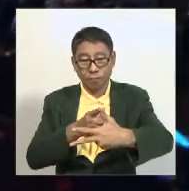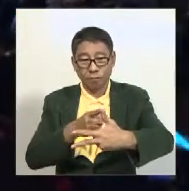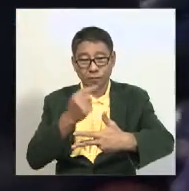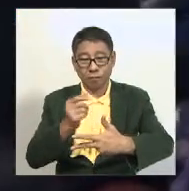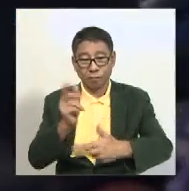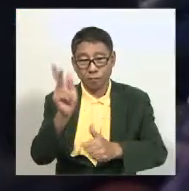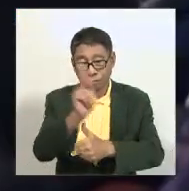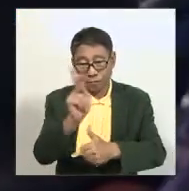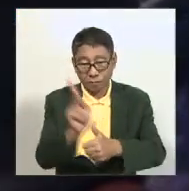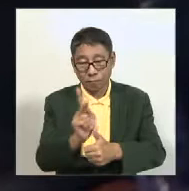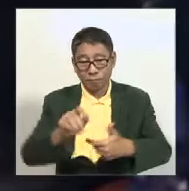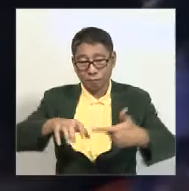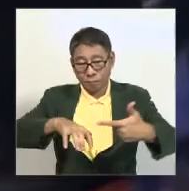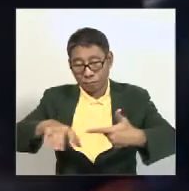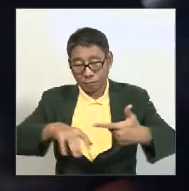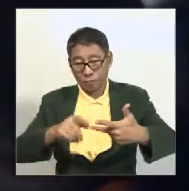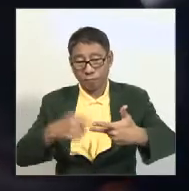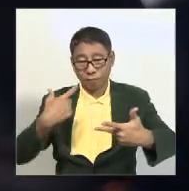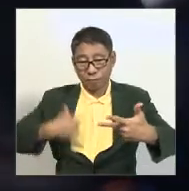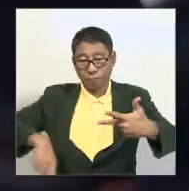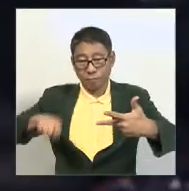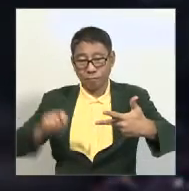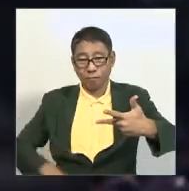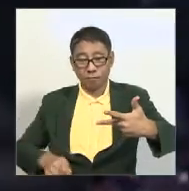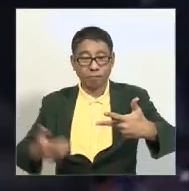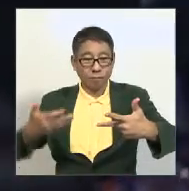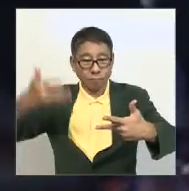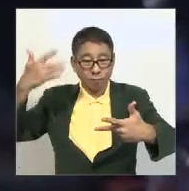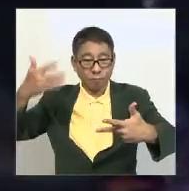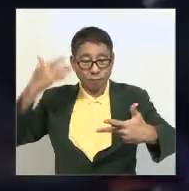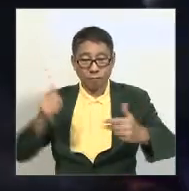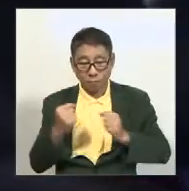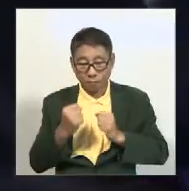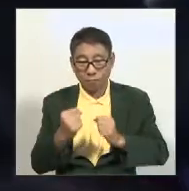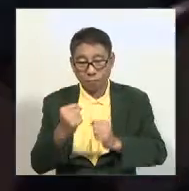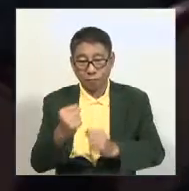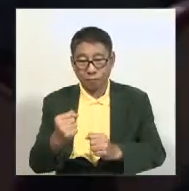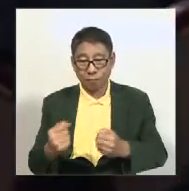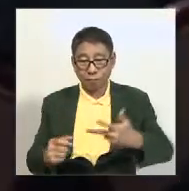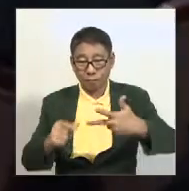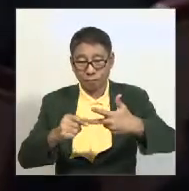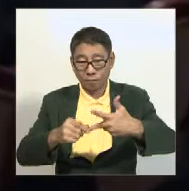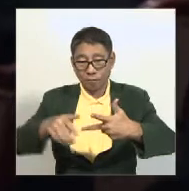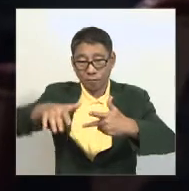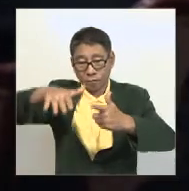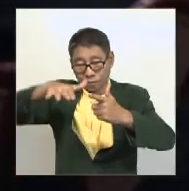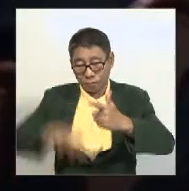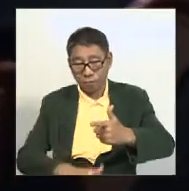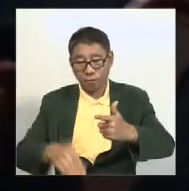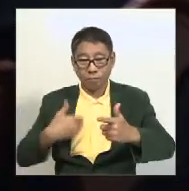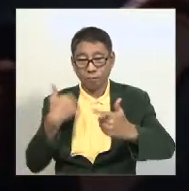ของนิติบัญญัติเสาของบริหารและเสาตุลาการแต่ว่าที่ผ่านมาเนี่ยมีความพยายามแทรกแซงอำนาจตุลาการให้ขาดความ